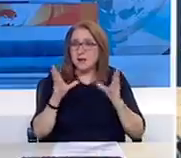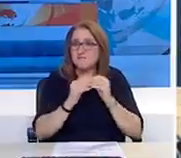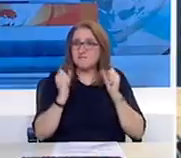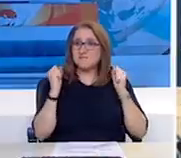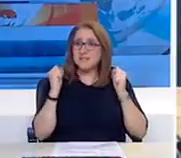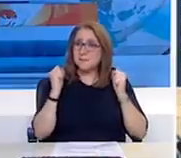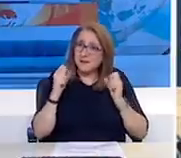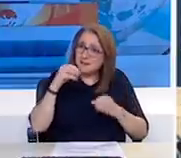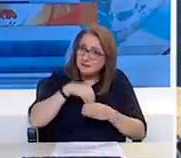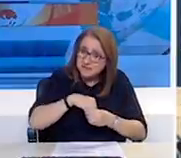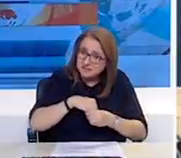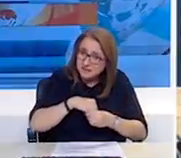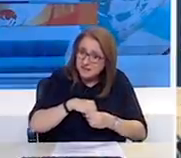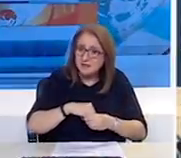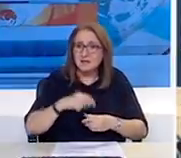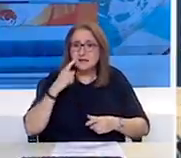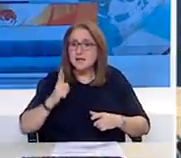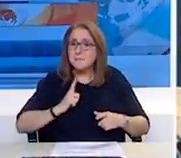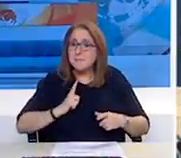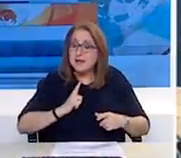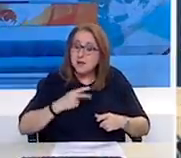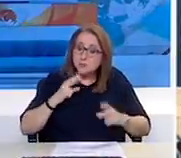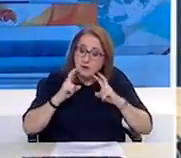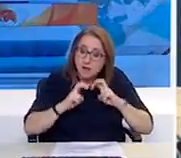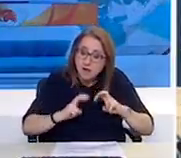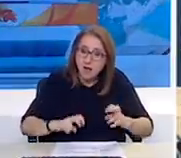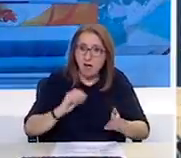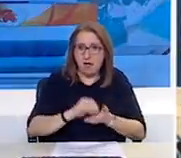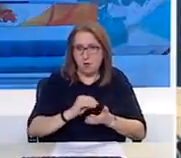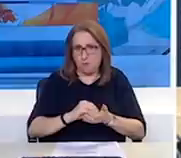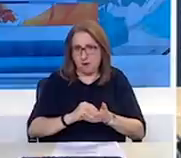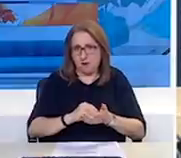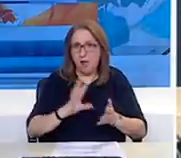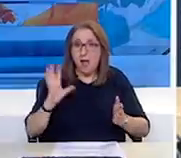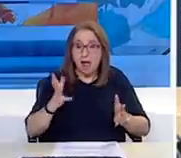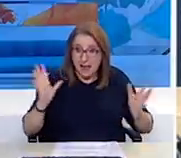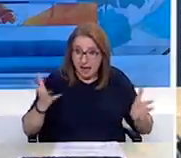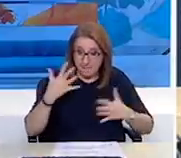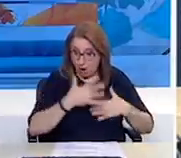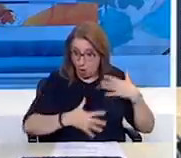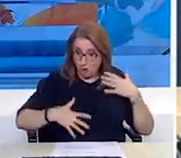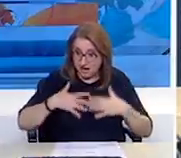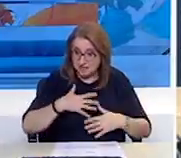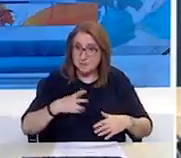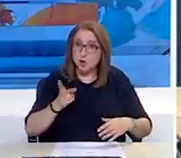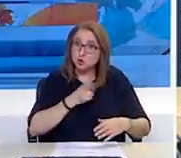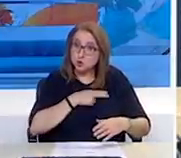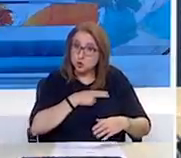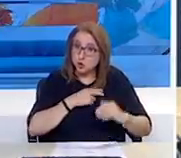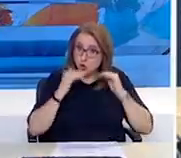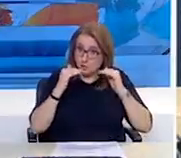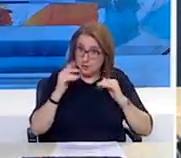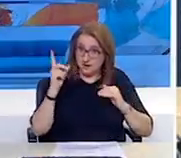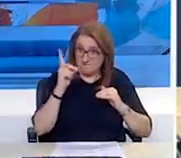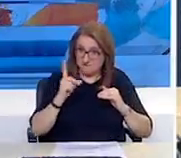θα περιμένουμε και περισσότερα επιστημονικά δεδομένα που αφορούν αυτό τον ιό. Φαίνεται ότι μια σωστά επίπεδα της βιταμίνης Δέλτα στον οργανισμό βοηθούν σε πολλές